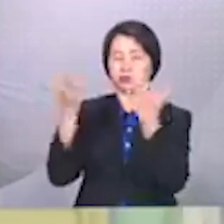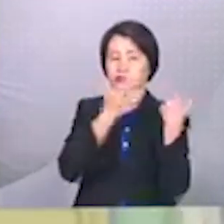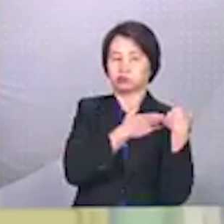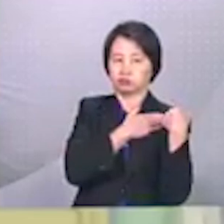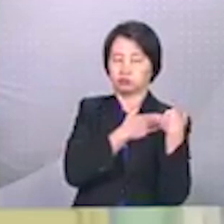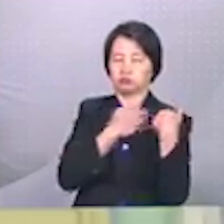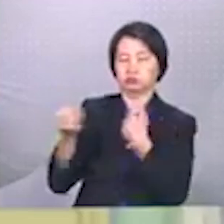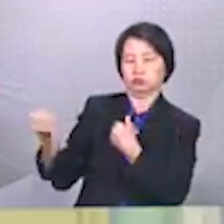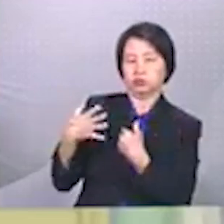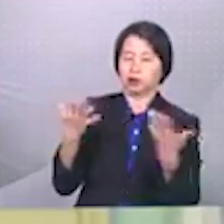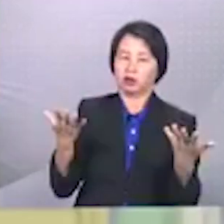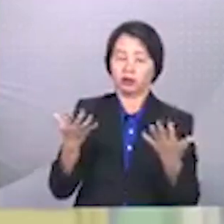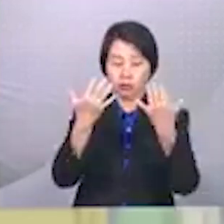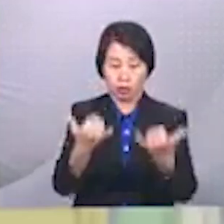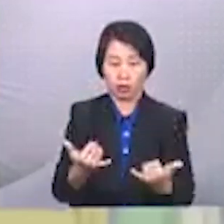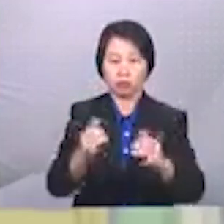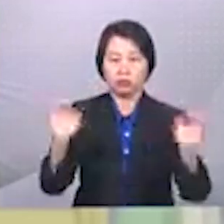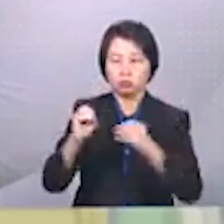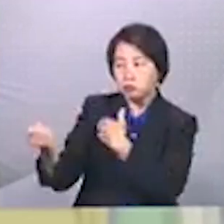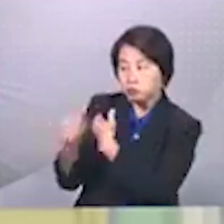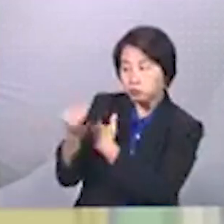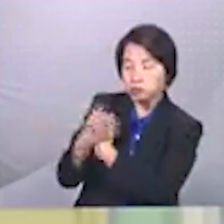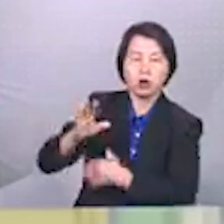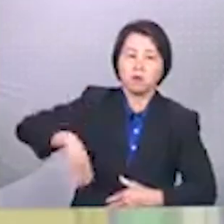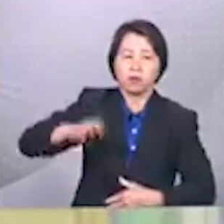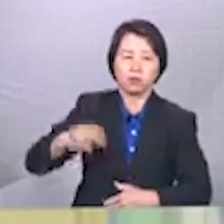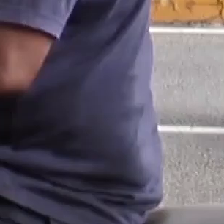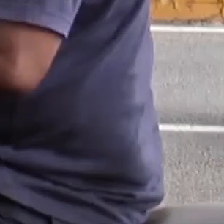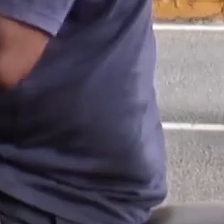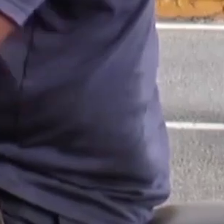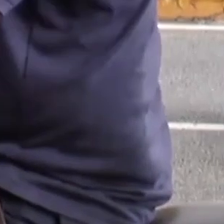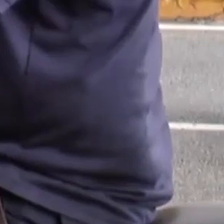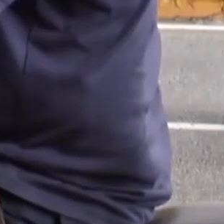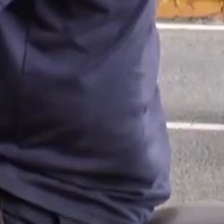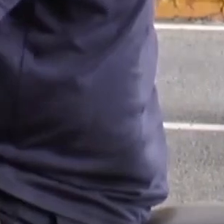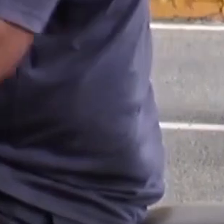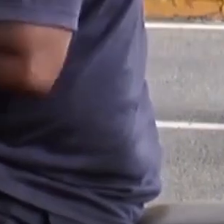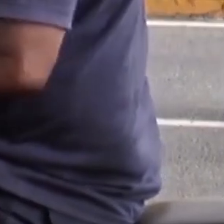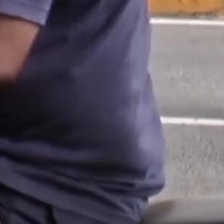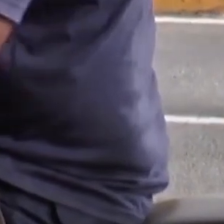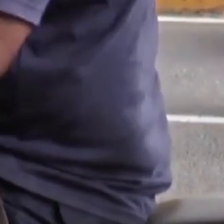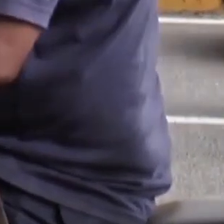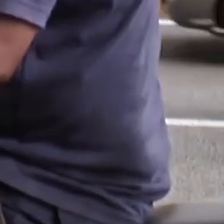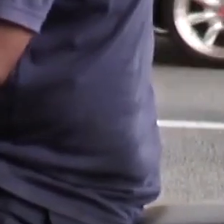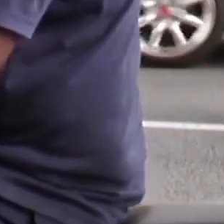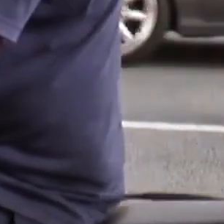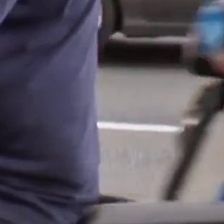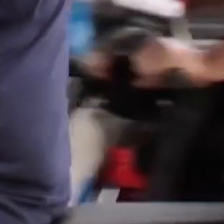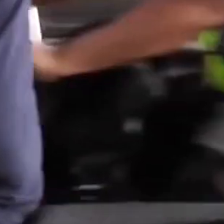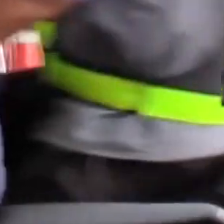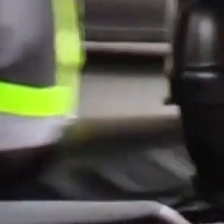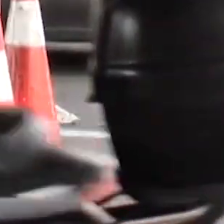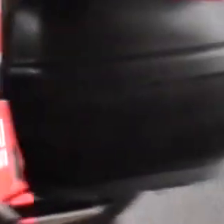Setakat ini belum ada nasihat lagi dan kita tidak bincang pun di mesyuarat khas menteri-menteri setiap